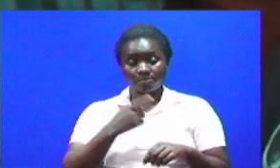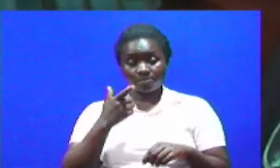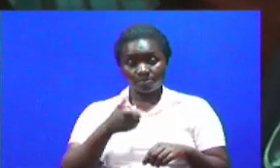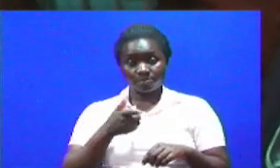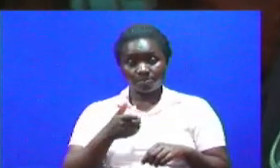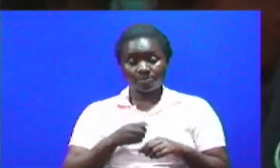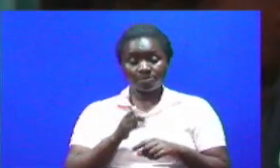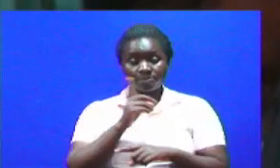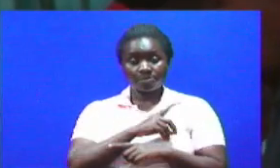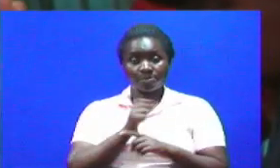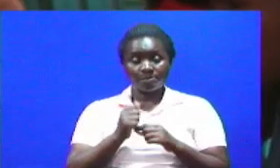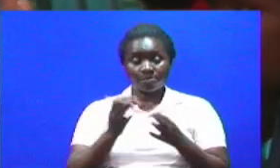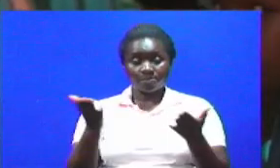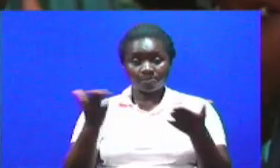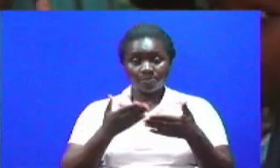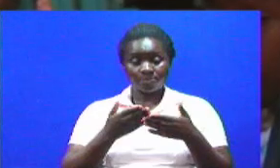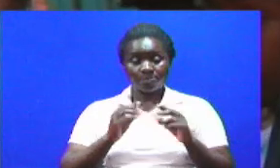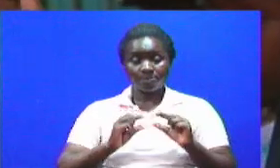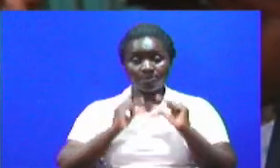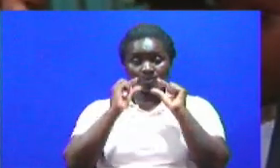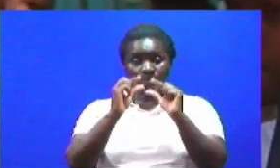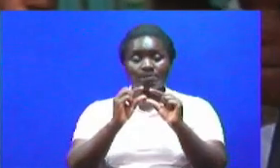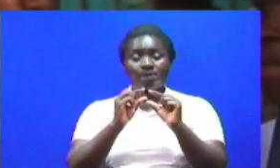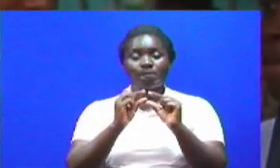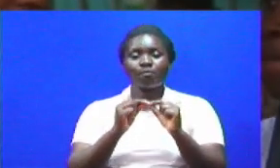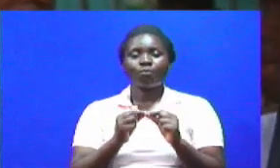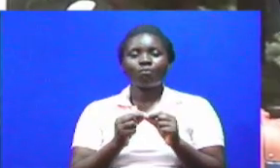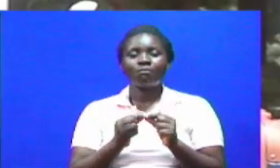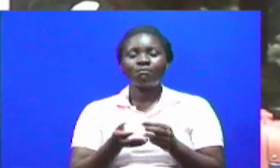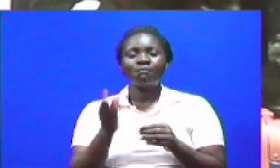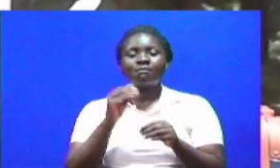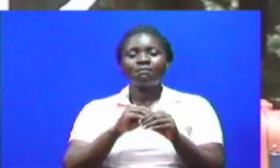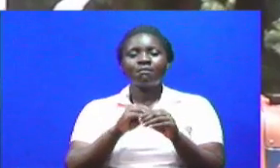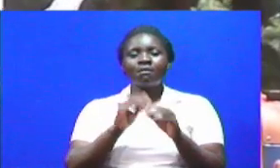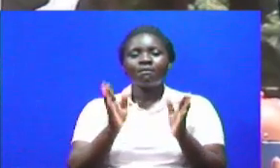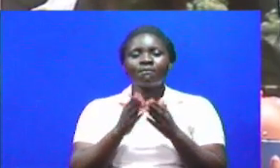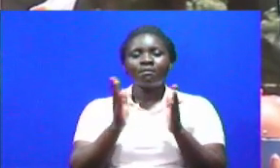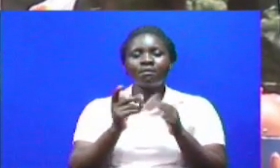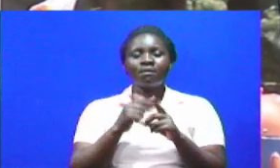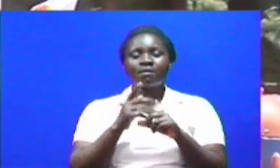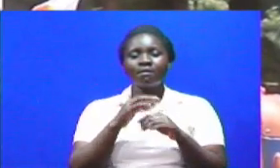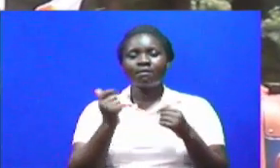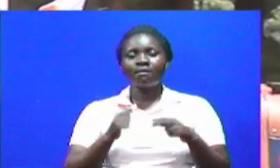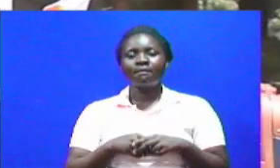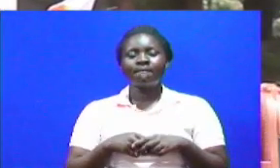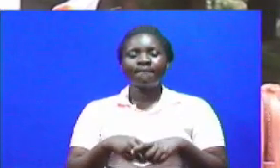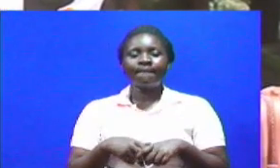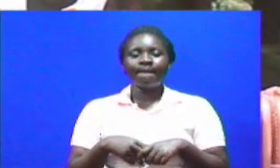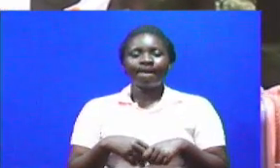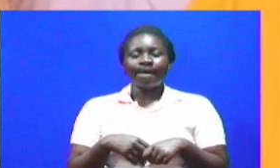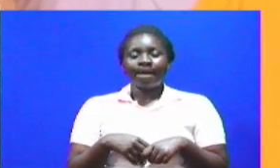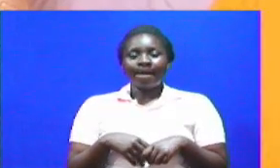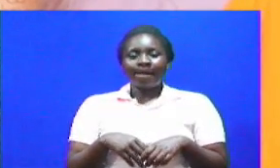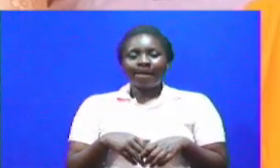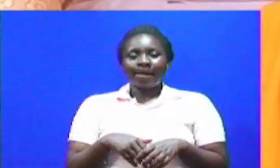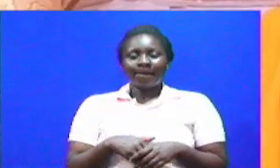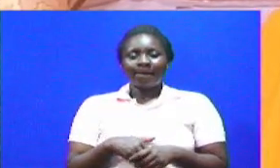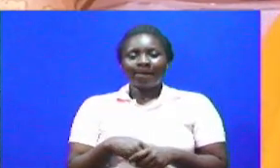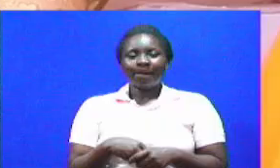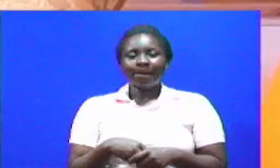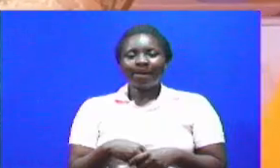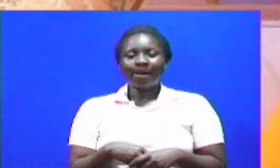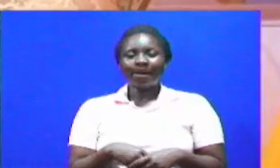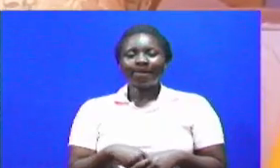Ase nginchogo cha kuwa banebi ewa, ase nginchogo wa mentomo hoyo. Emisa, encheni ya rawano mubisho weda usisi ya kisi Joseph